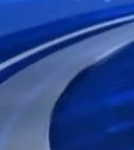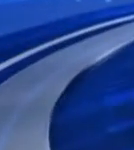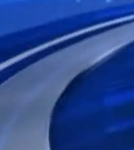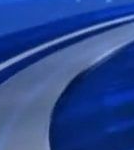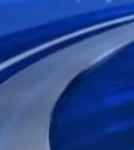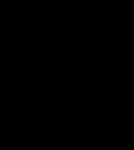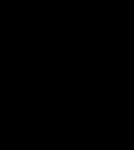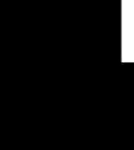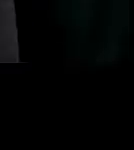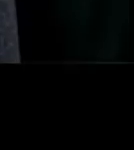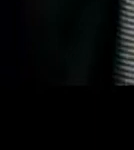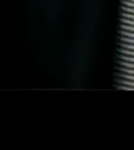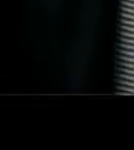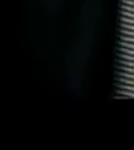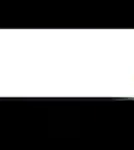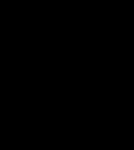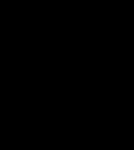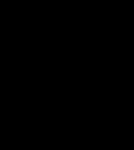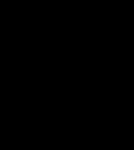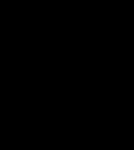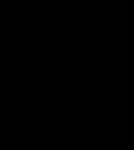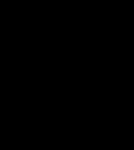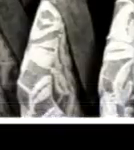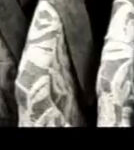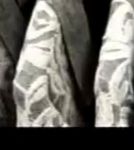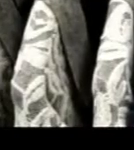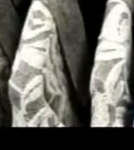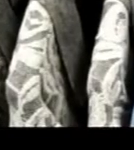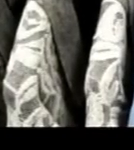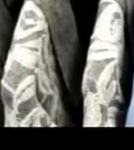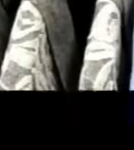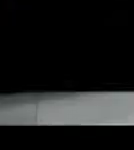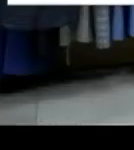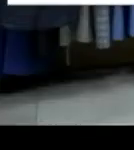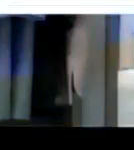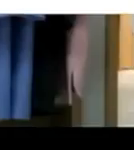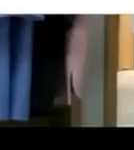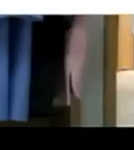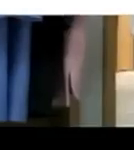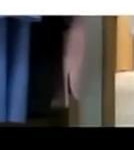Одяг ведучих від фірмового магазину марки «Леся Українка».